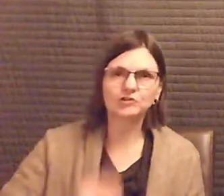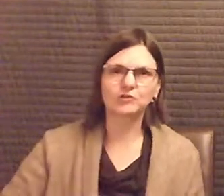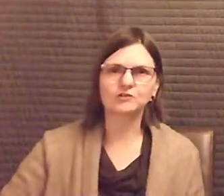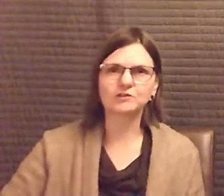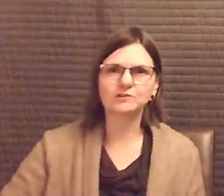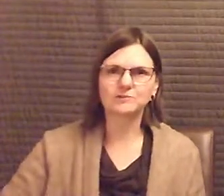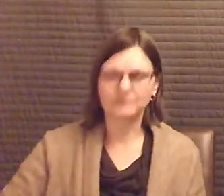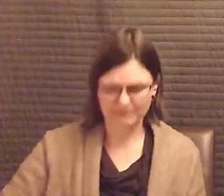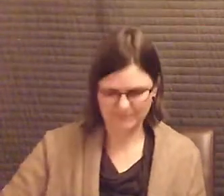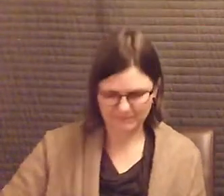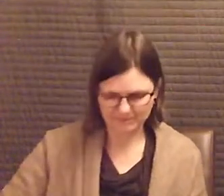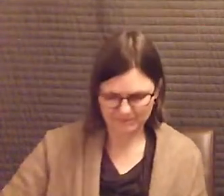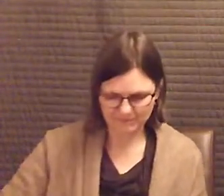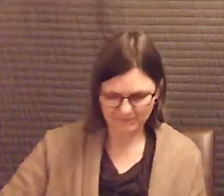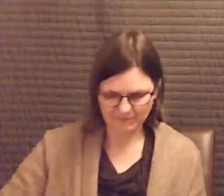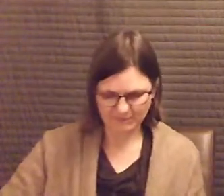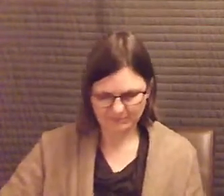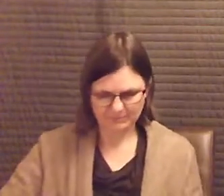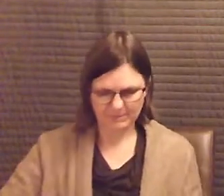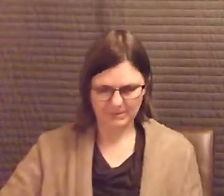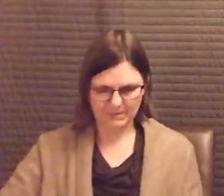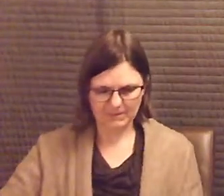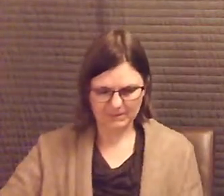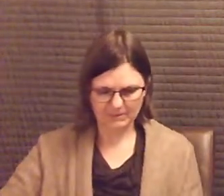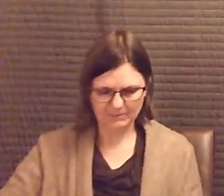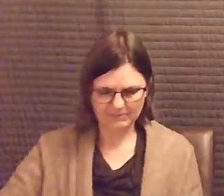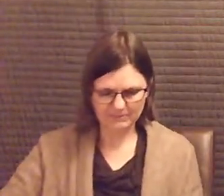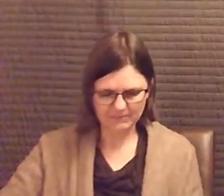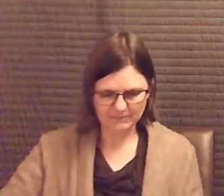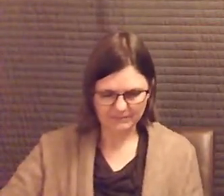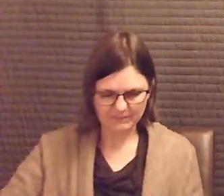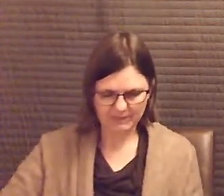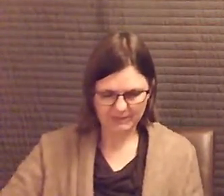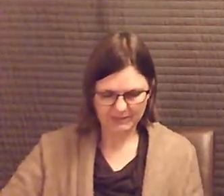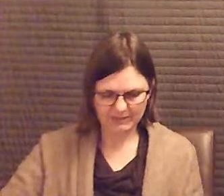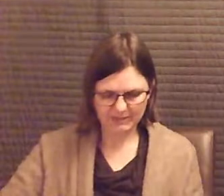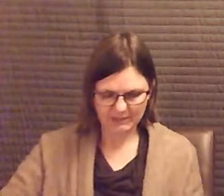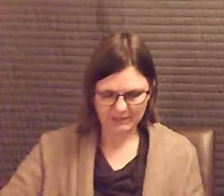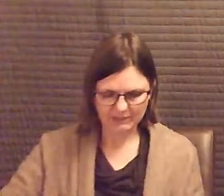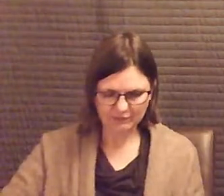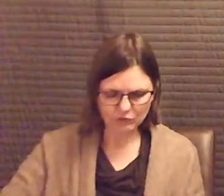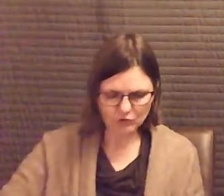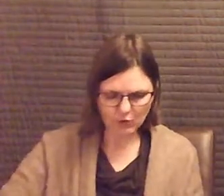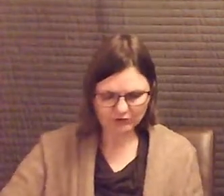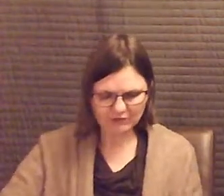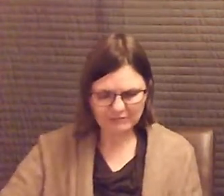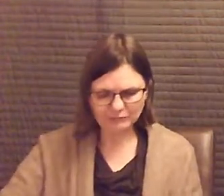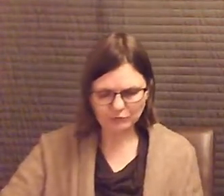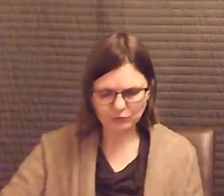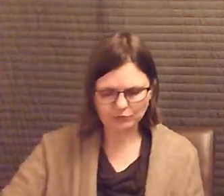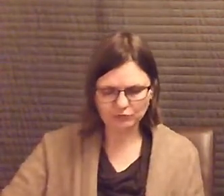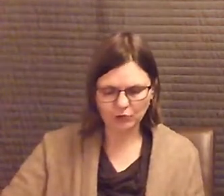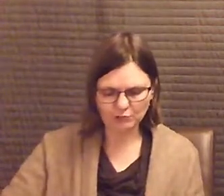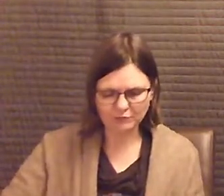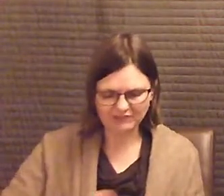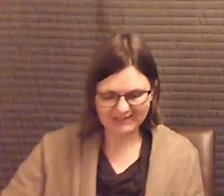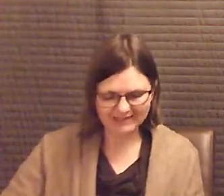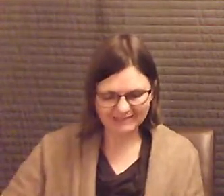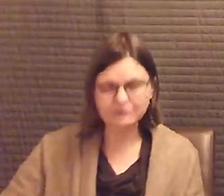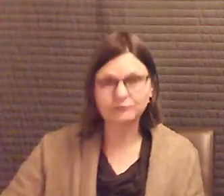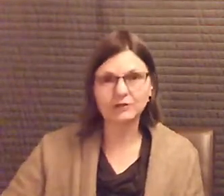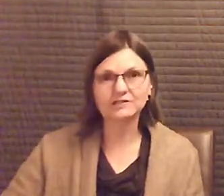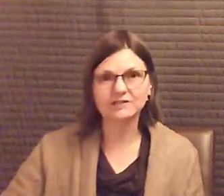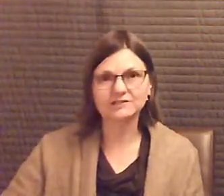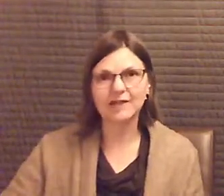broeders is is de less then be in any of you we duwen haar en familie dat er nooit een iemand vernieuwen verdorde voor de